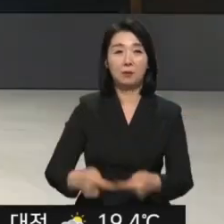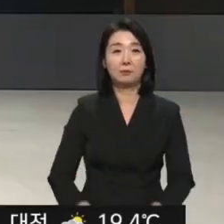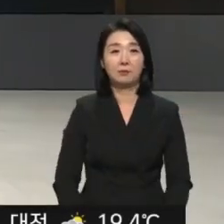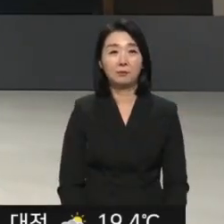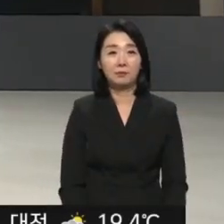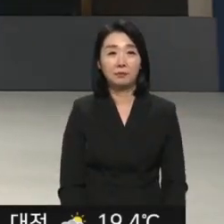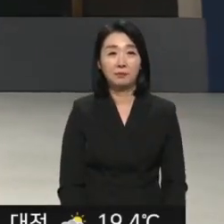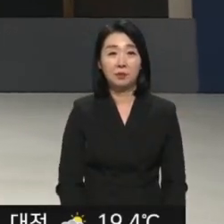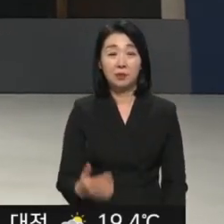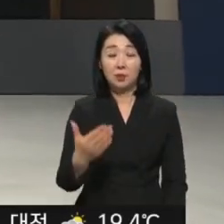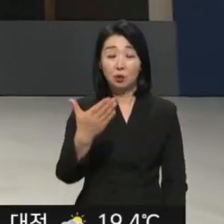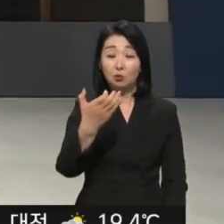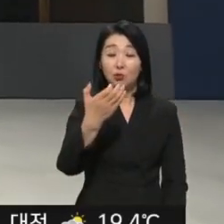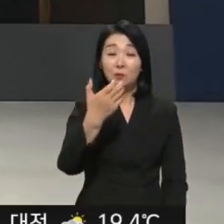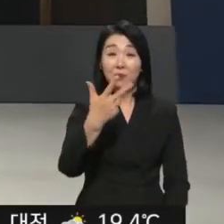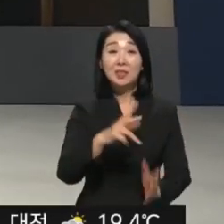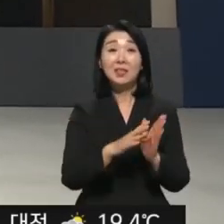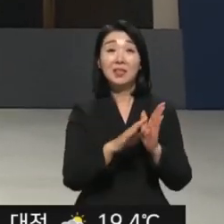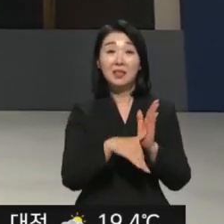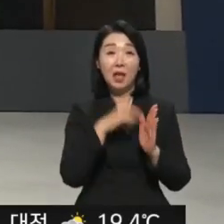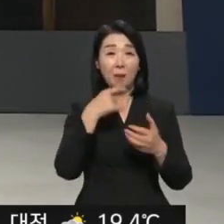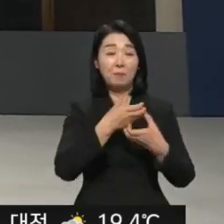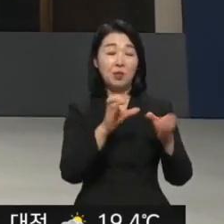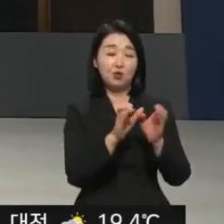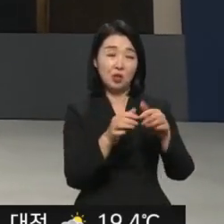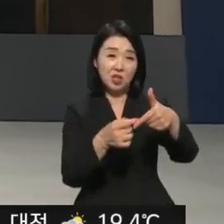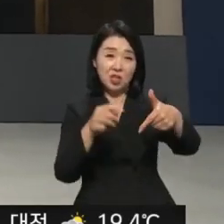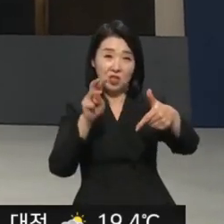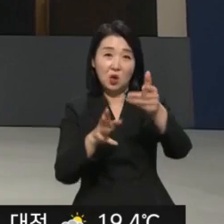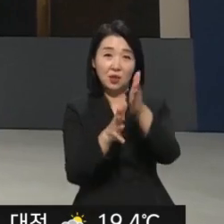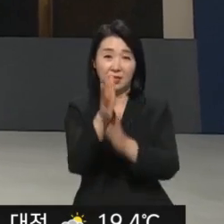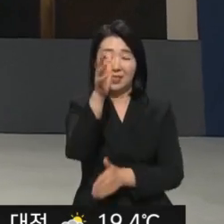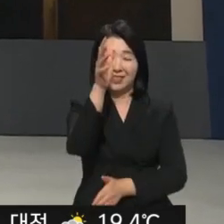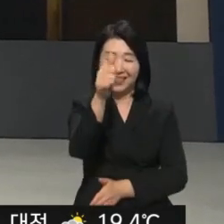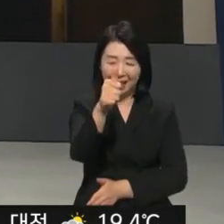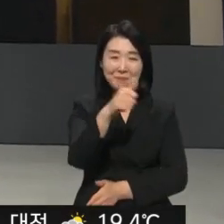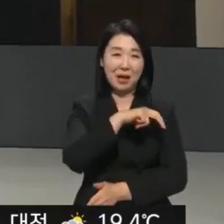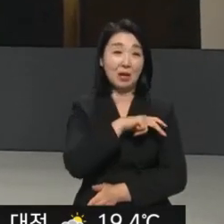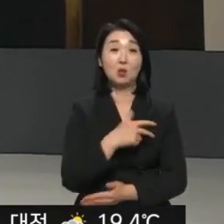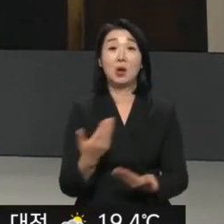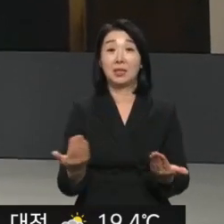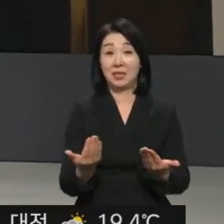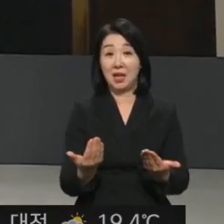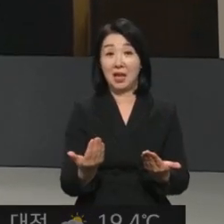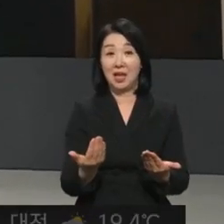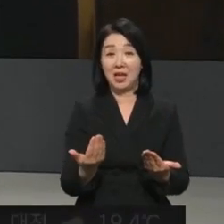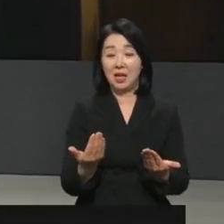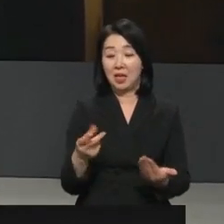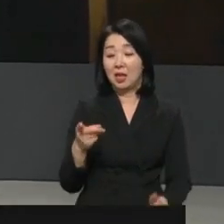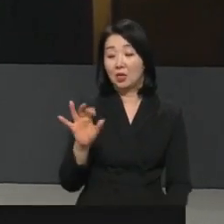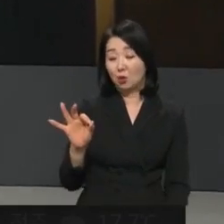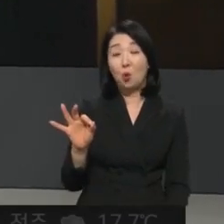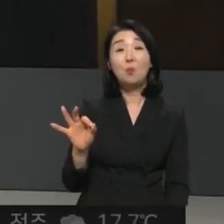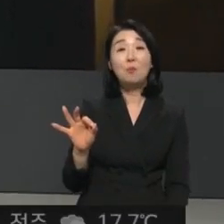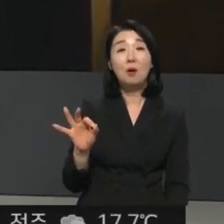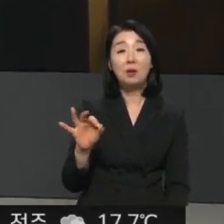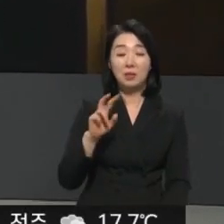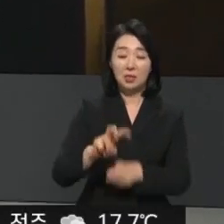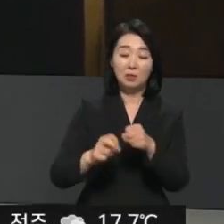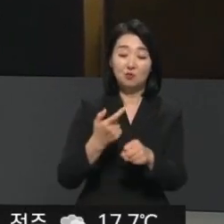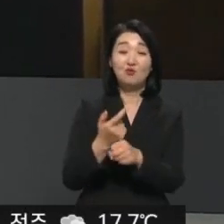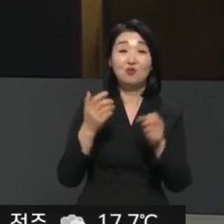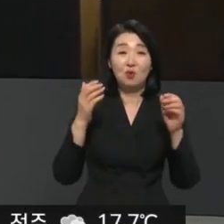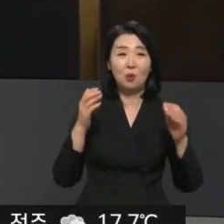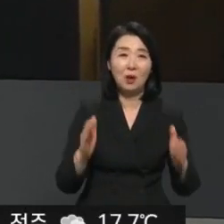네, 1997년 민주당 인천시당 당직자로 당생활을 시작한 송 전 대표. 그의 선택은 26년간 떠난